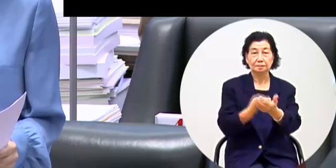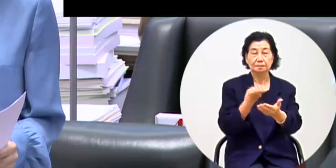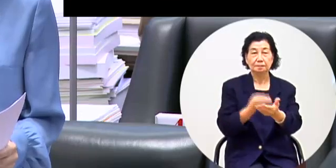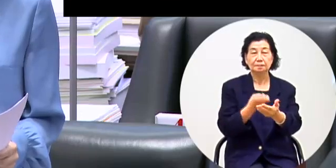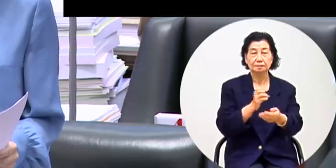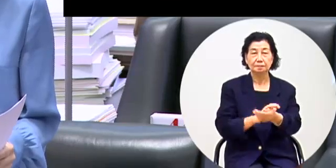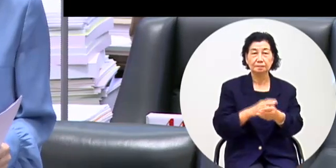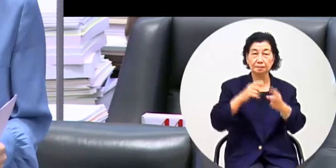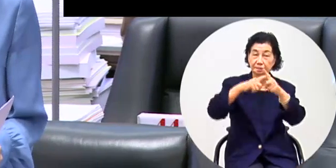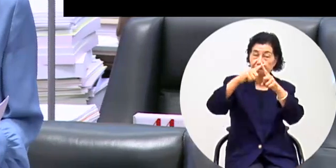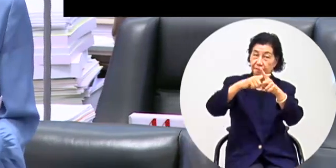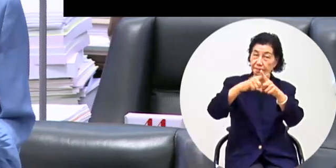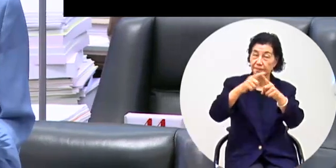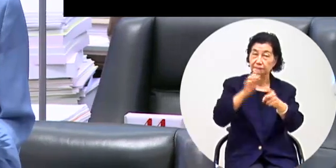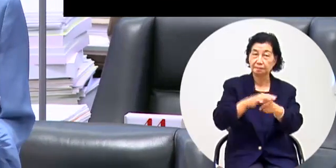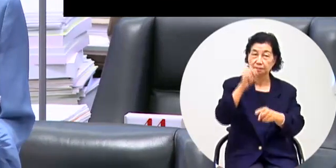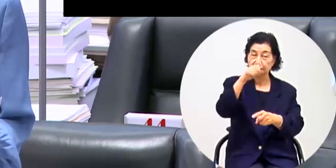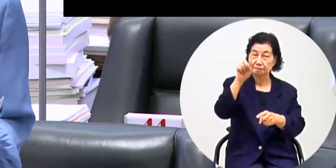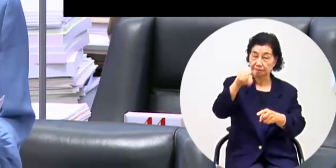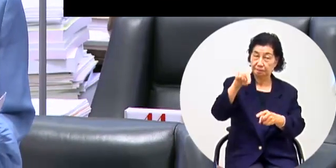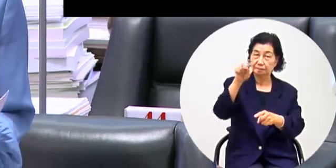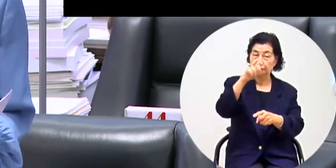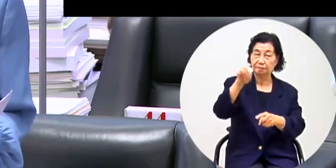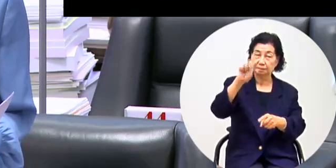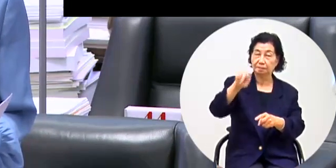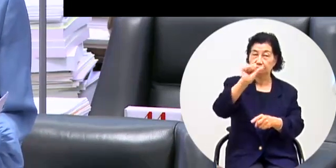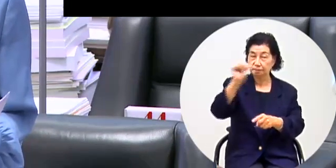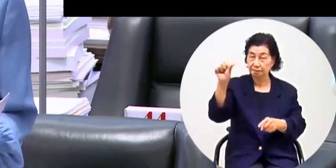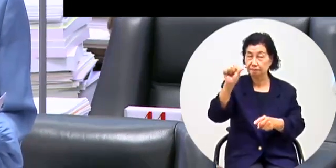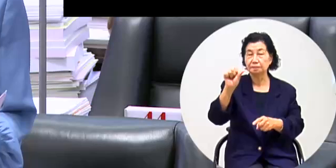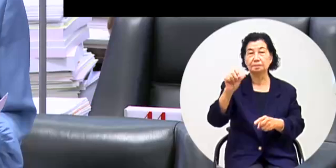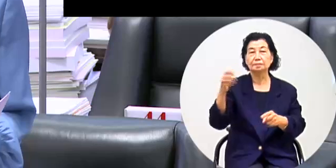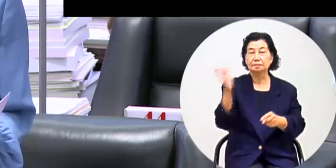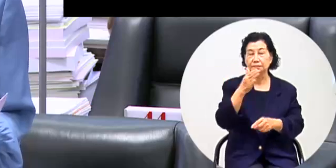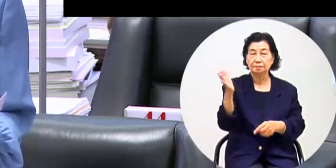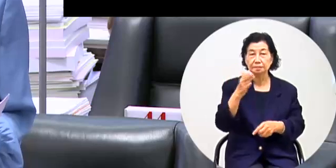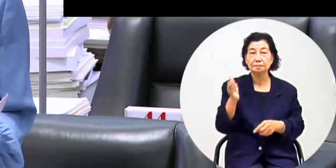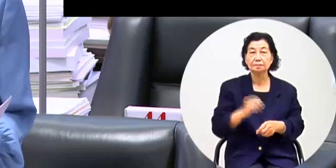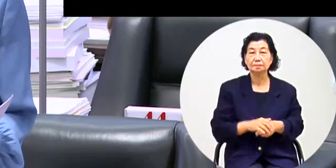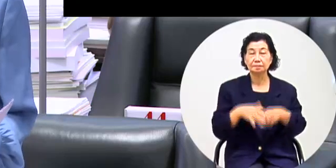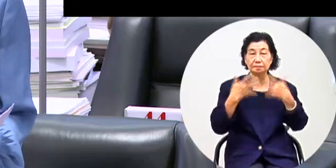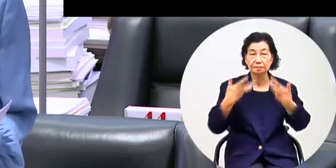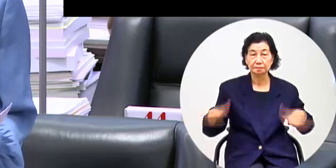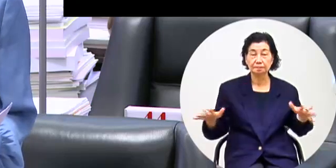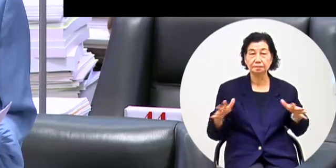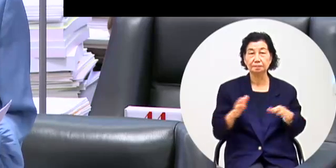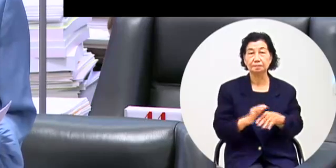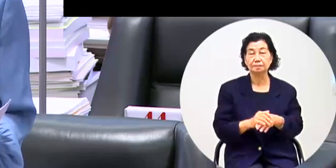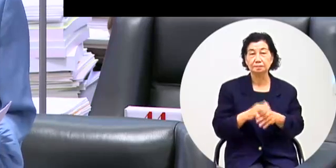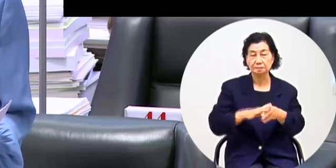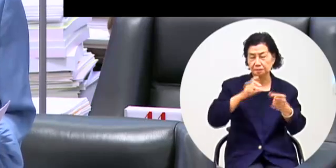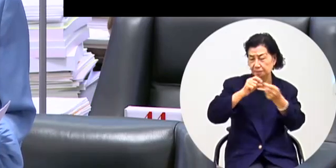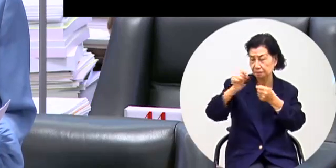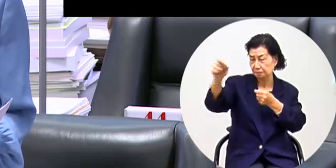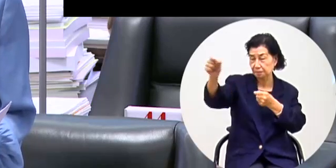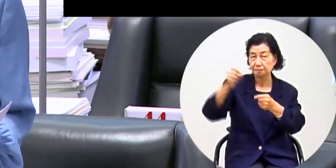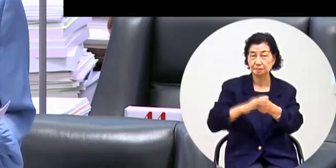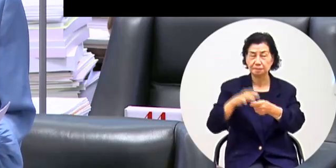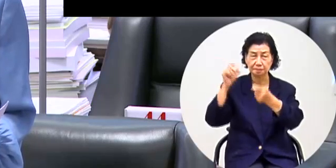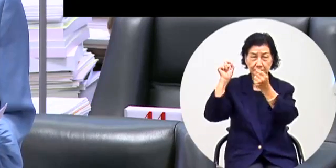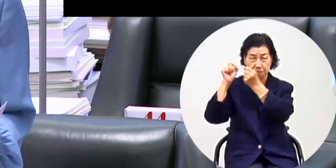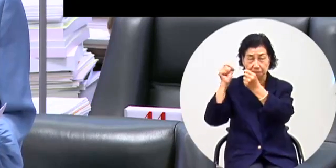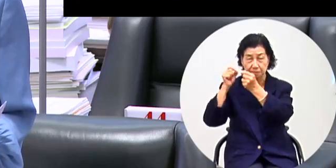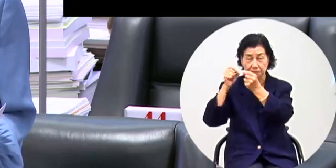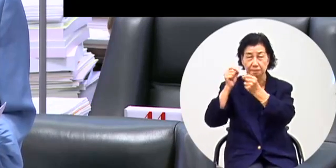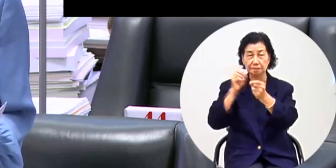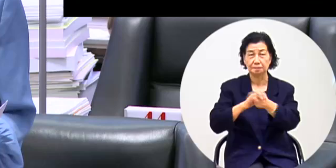左右。然后那个很多的地方哦，都很远的地方，不要说很远，很近的地方啦，大家都常常讲说看不